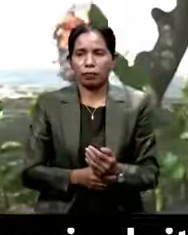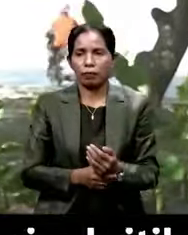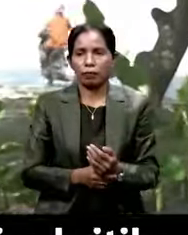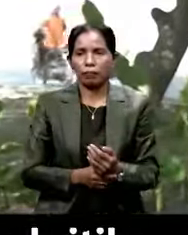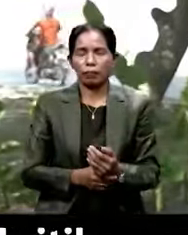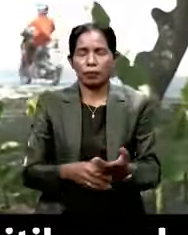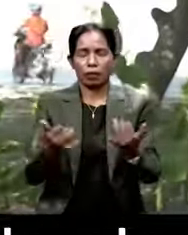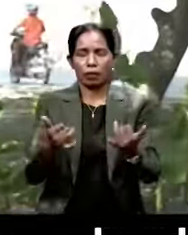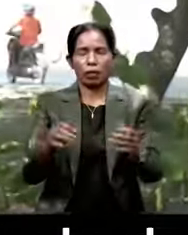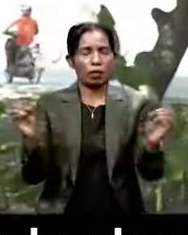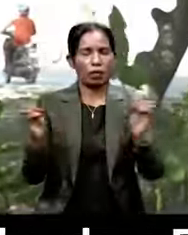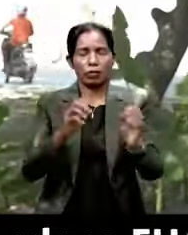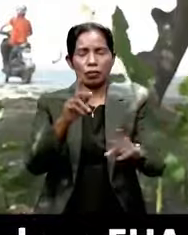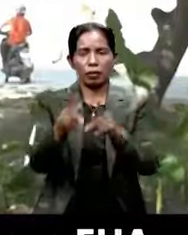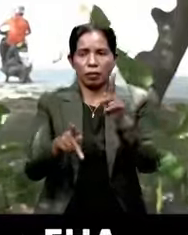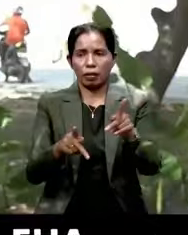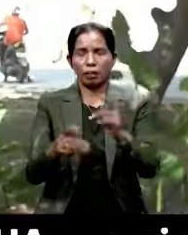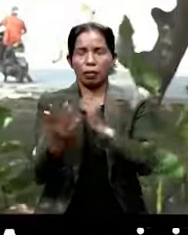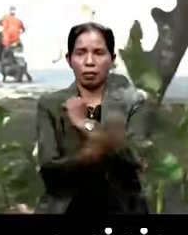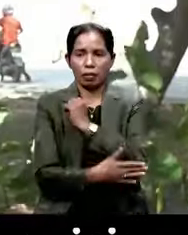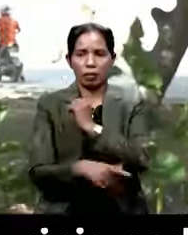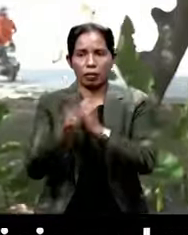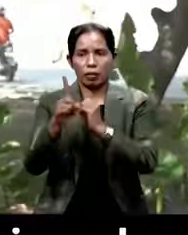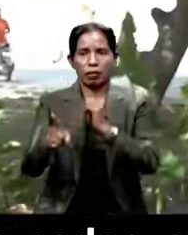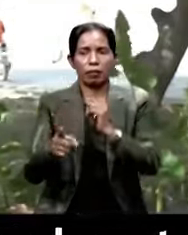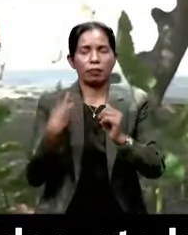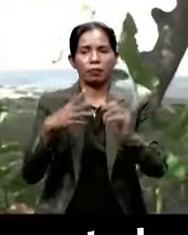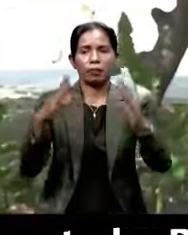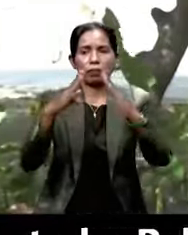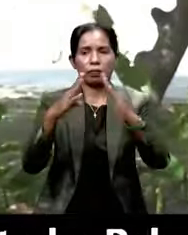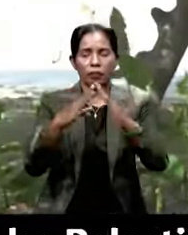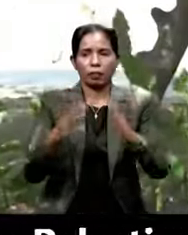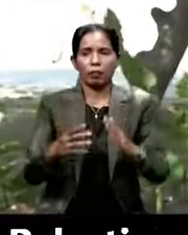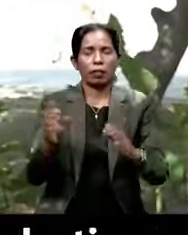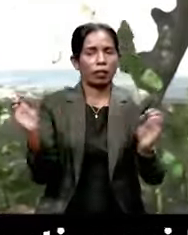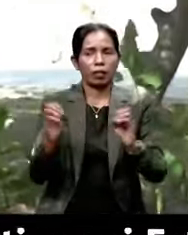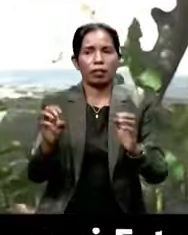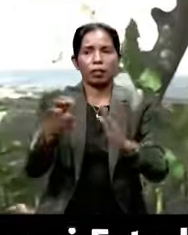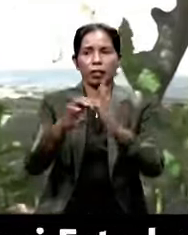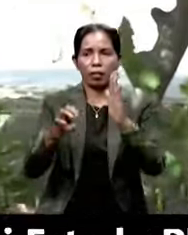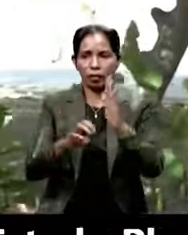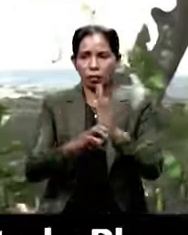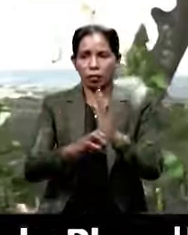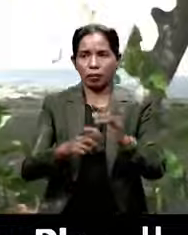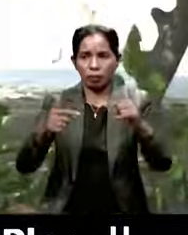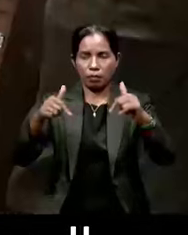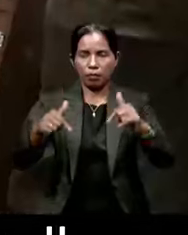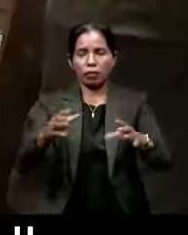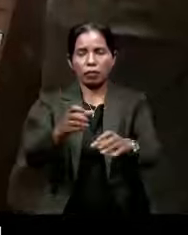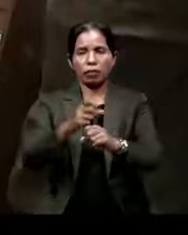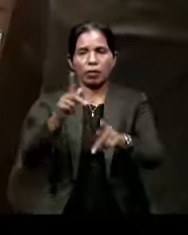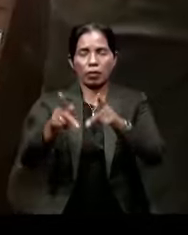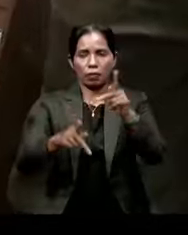Agora ini lah os ema nasau ini mak mai sobu amni uma layan ne, istar Timor rasim mak mai sobu ini populasau ini